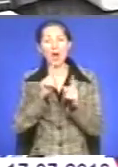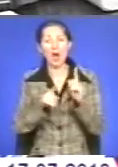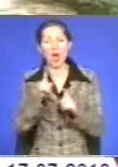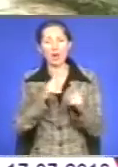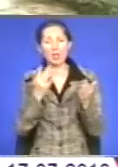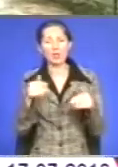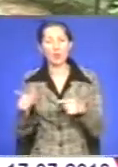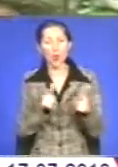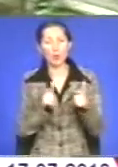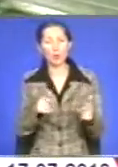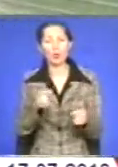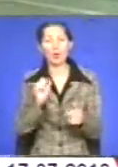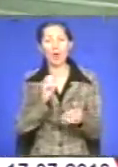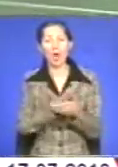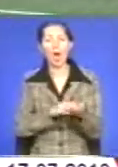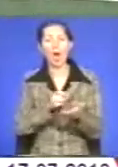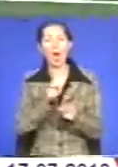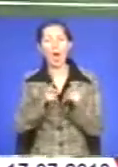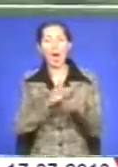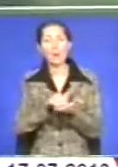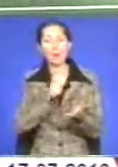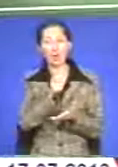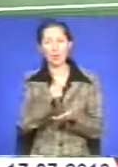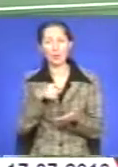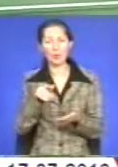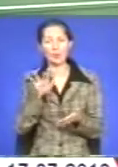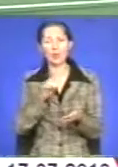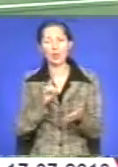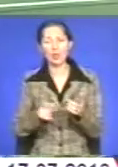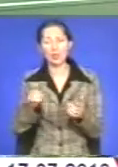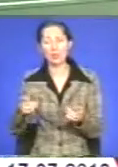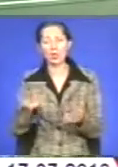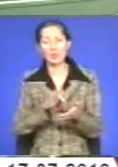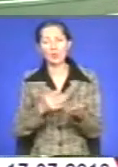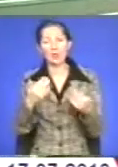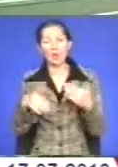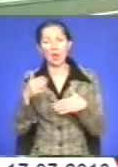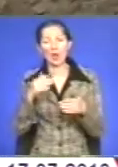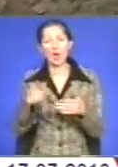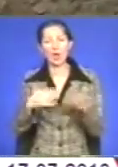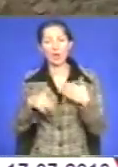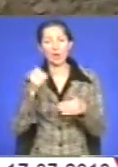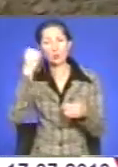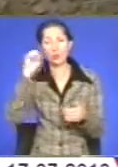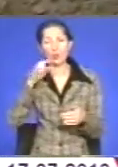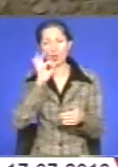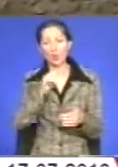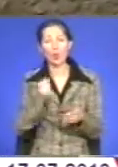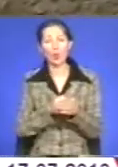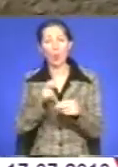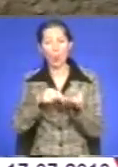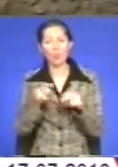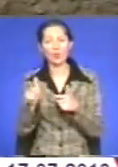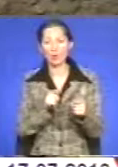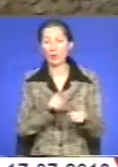будинку радіють маленькій перемозі. Кажуть, до будівництва готові, але не такого масштабного. Якщо, наприклад, він продав ту